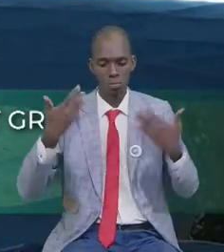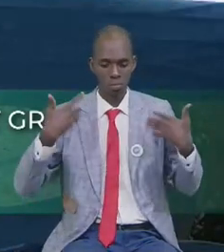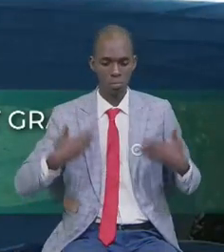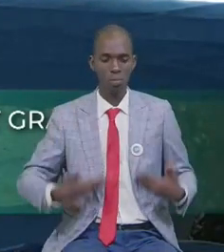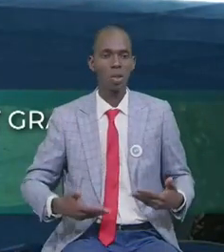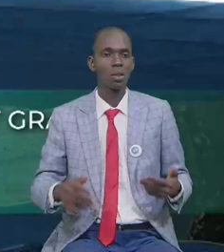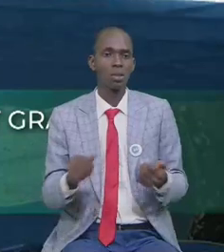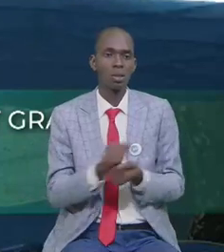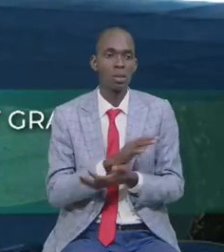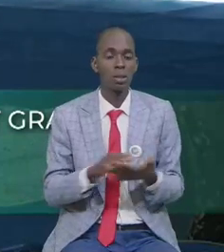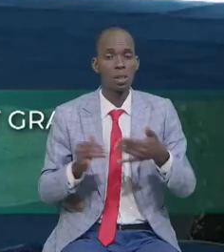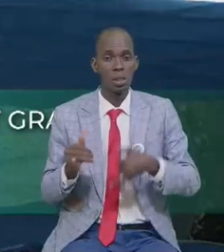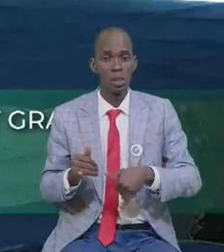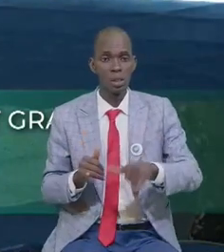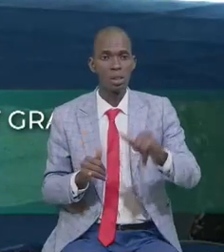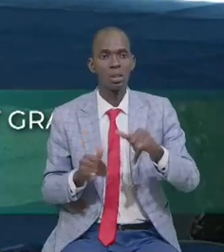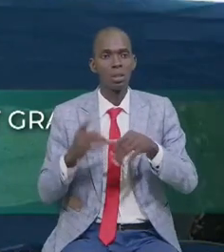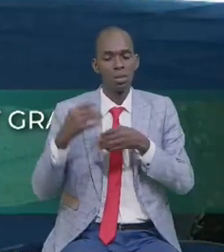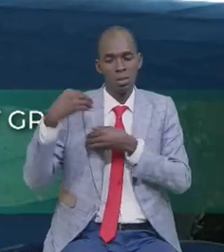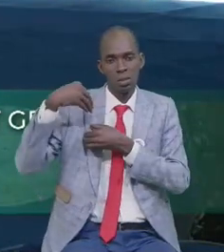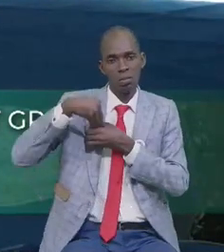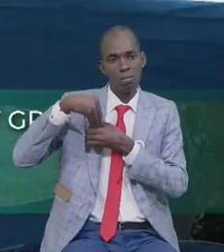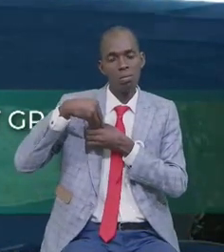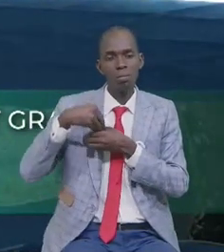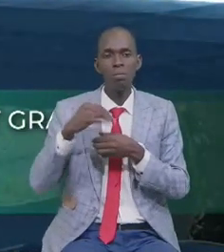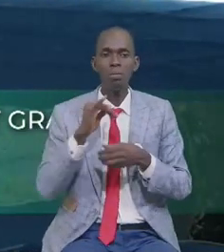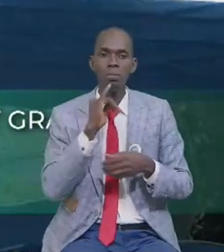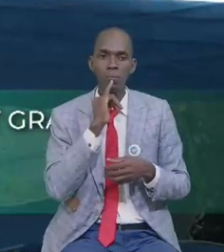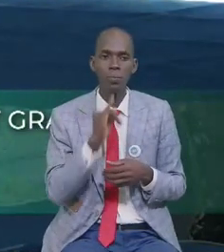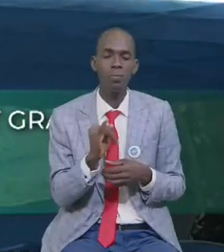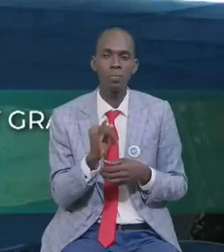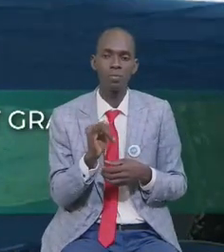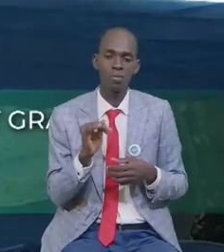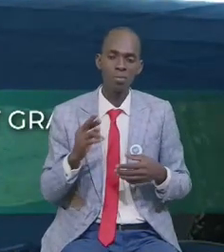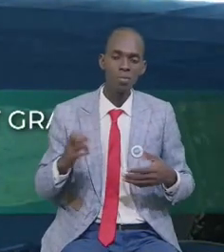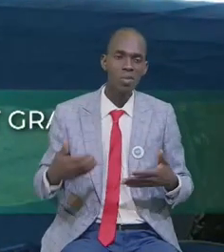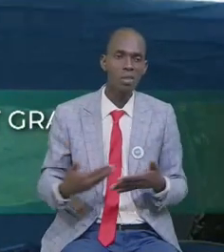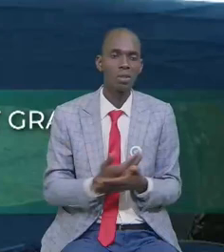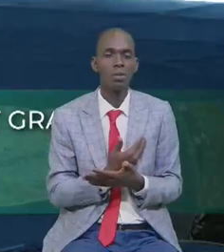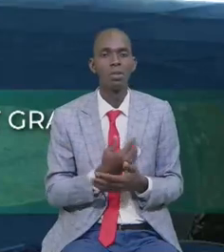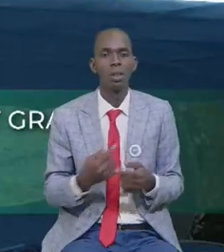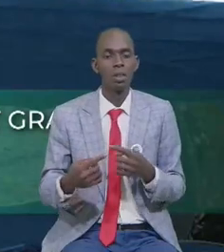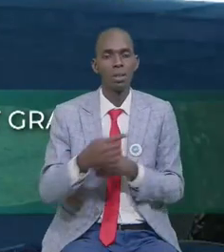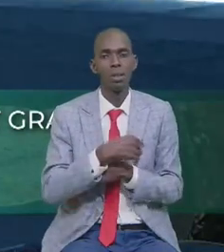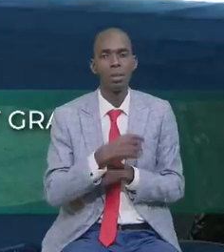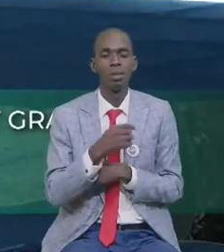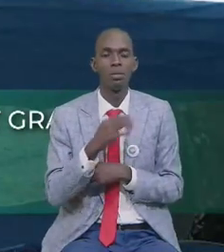homme extérieur se détruit, notre homme intérieur se renouvelle de jour en